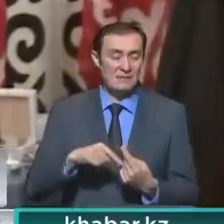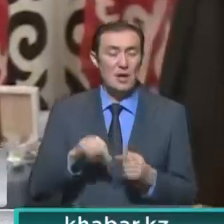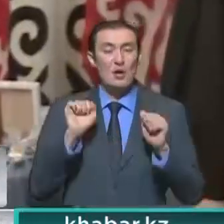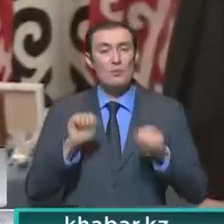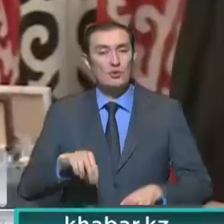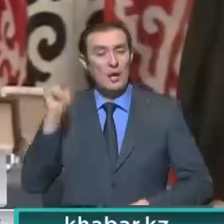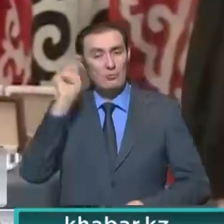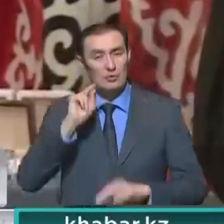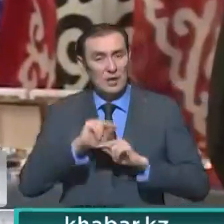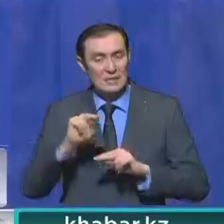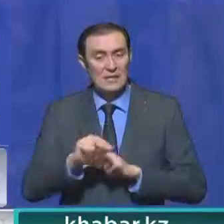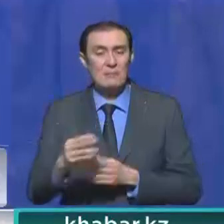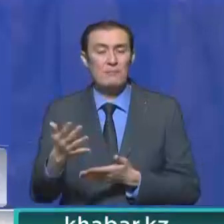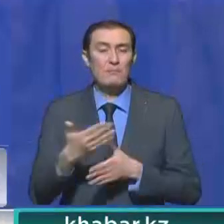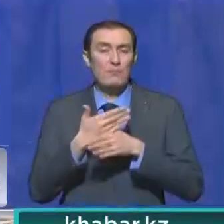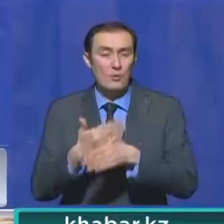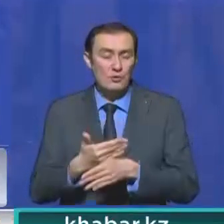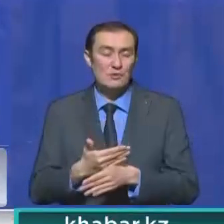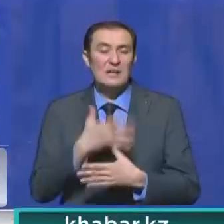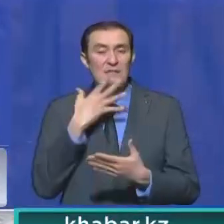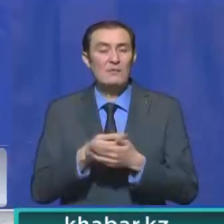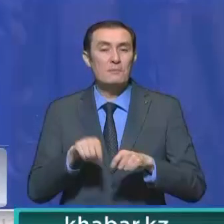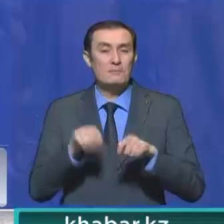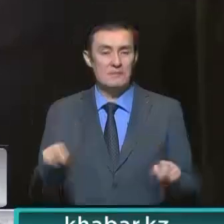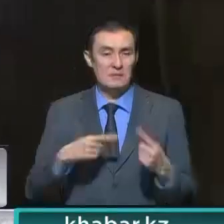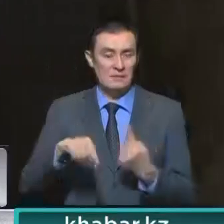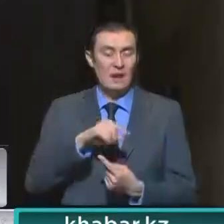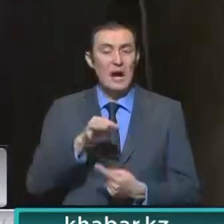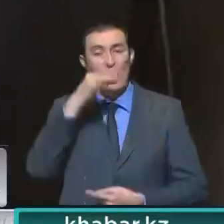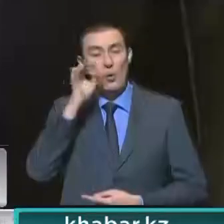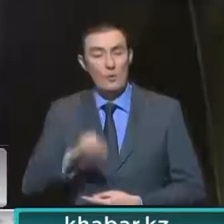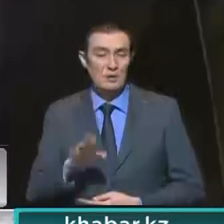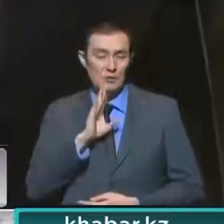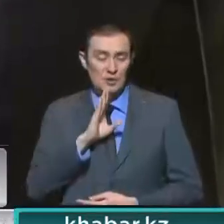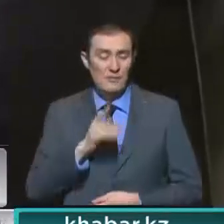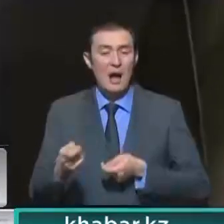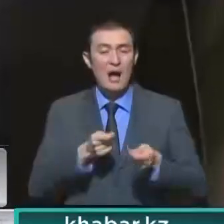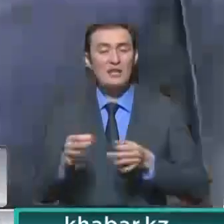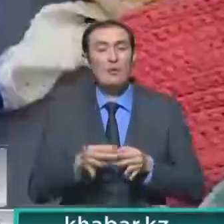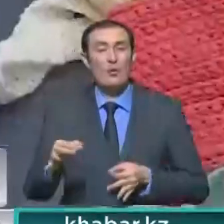можно пройти обучение и получить помощь в открытии своего дела. А опытным бизнес-леди аким